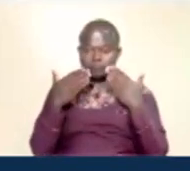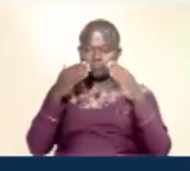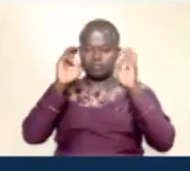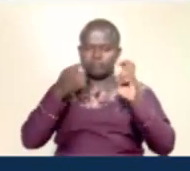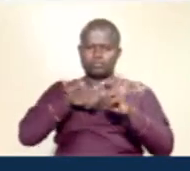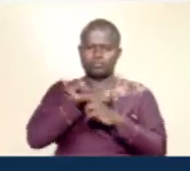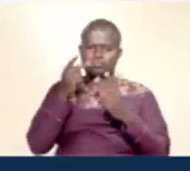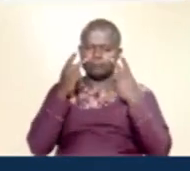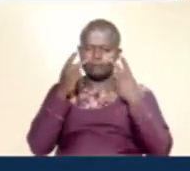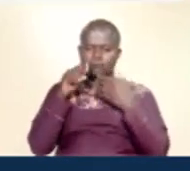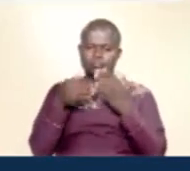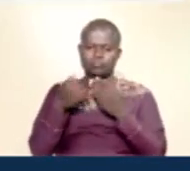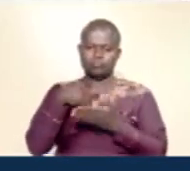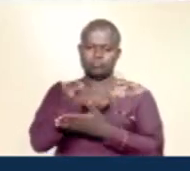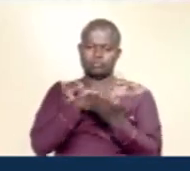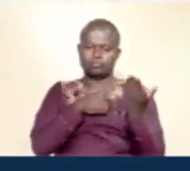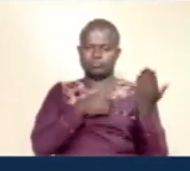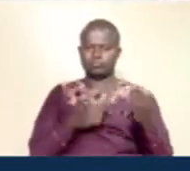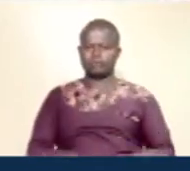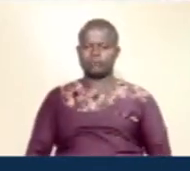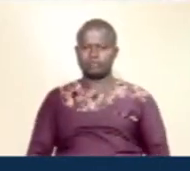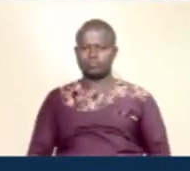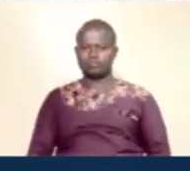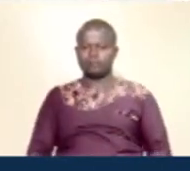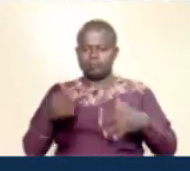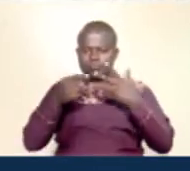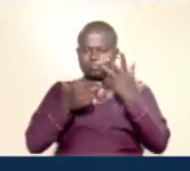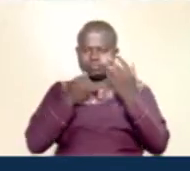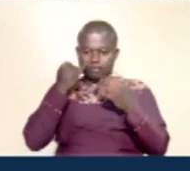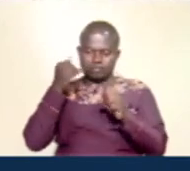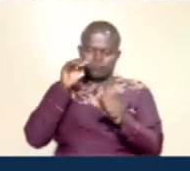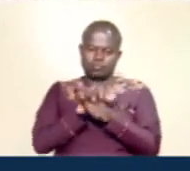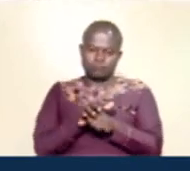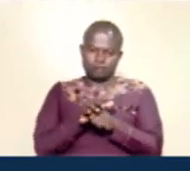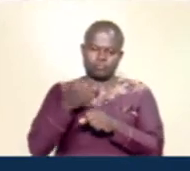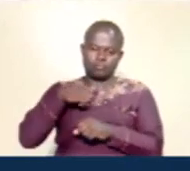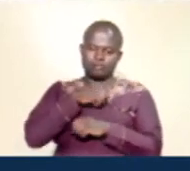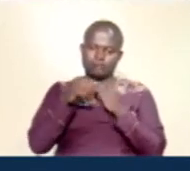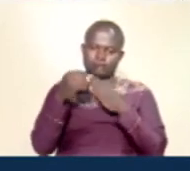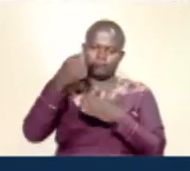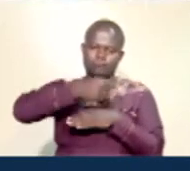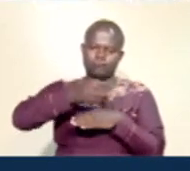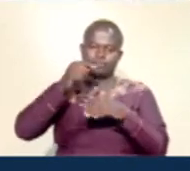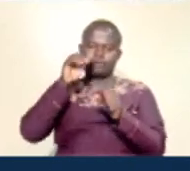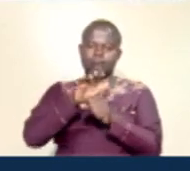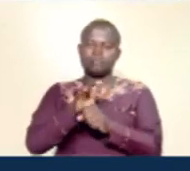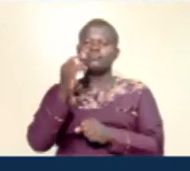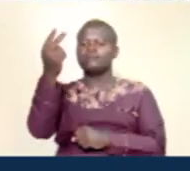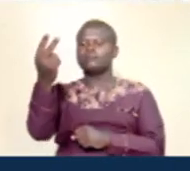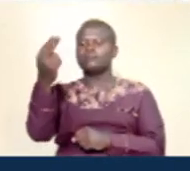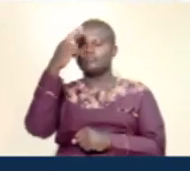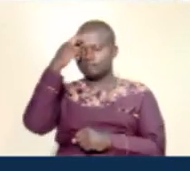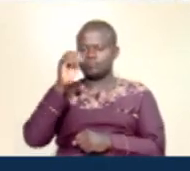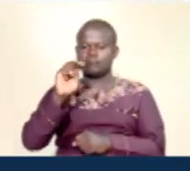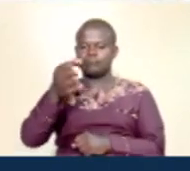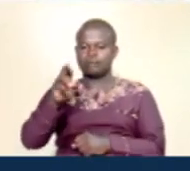aho bidagadurira banava no mu bwigunge. Ni ibintu bikomeye cyane gihe umaze iminsi muri kino gihugu stade zarebye mu gihugu. Yari